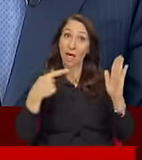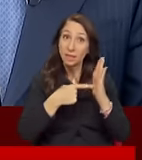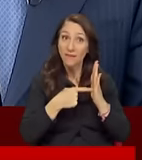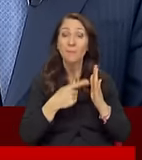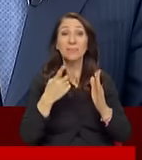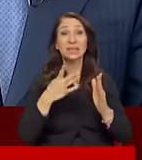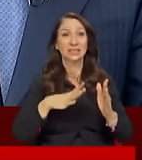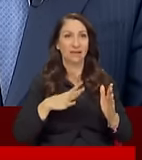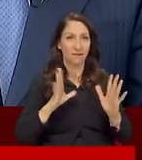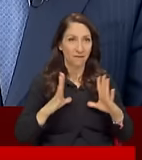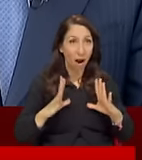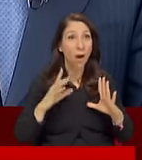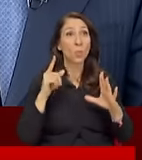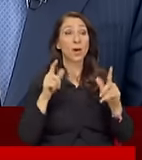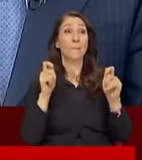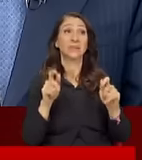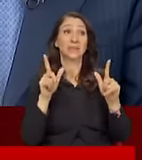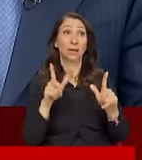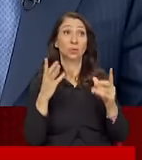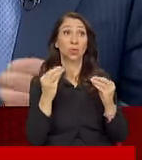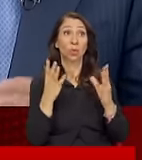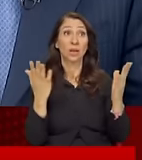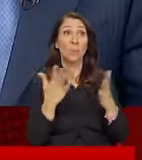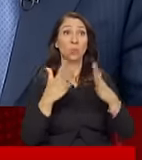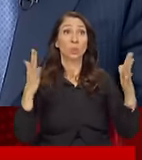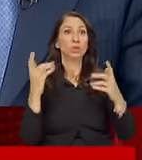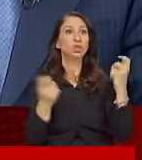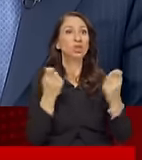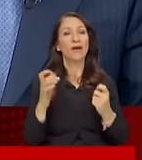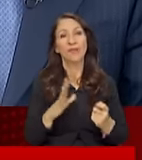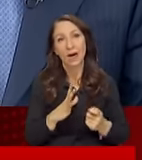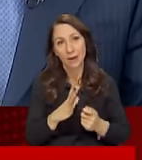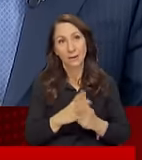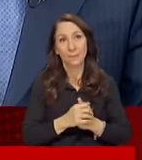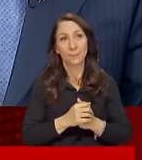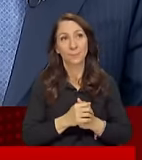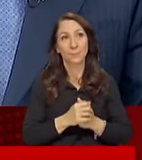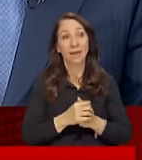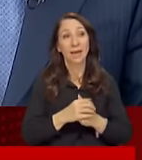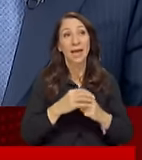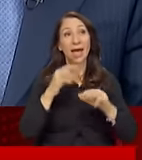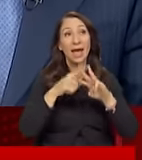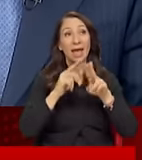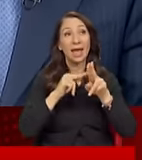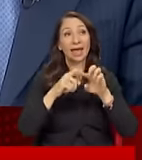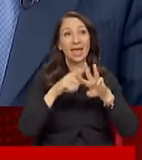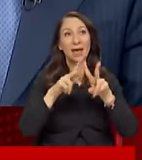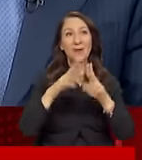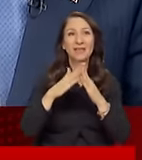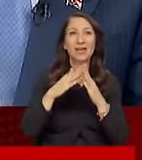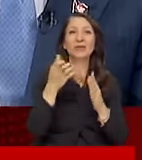bir amaç var ve yapması gereken çok daha büyük işler var. Ekrem evde köfte